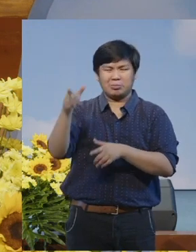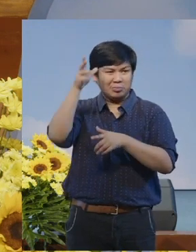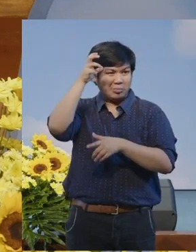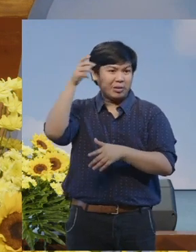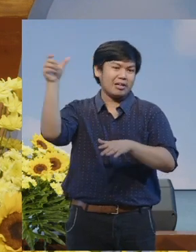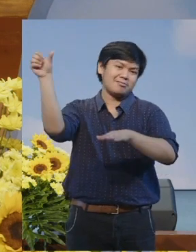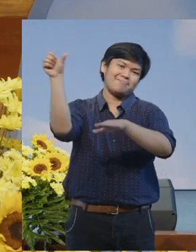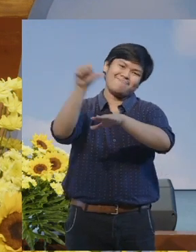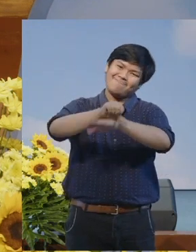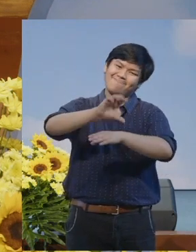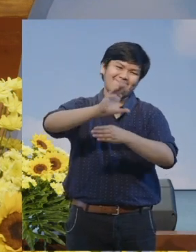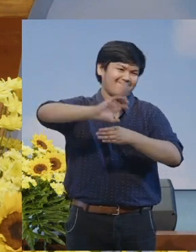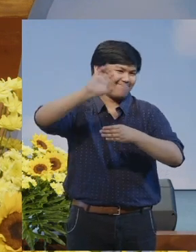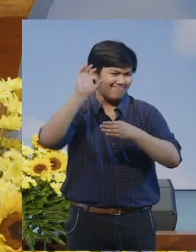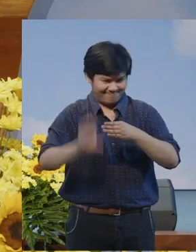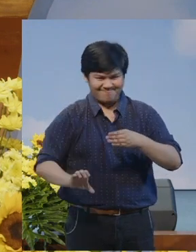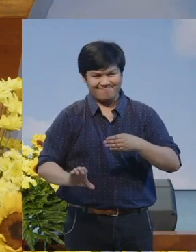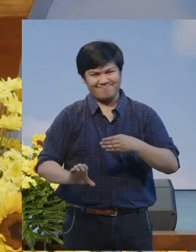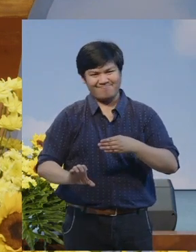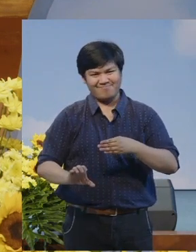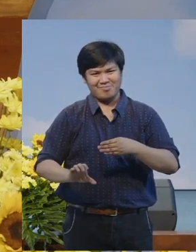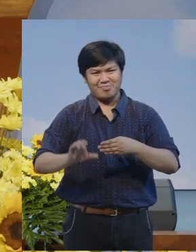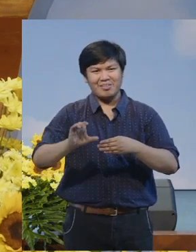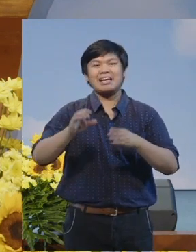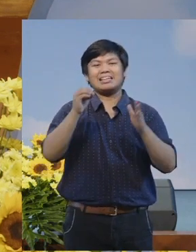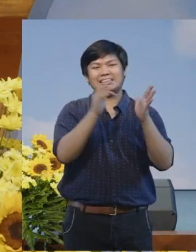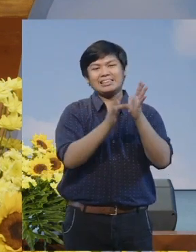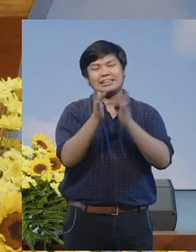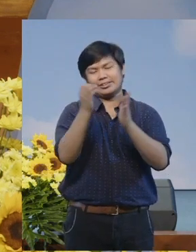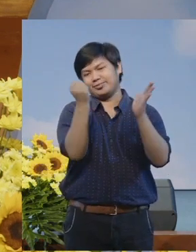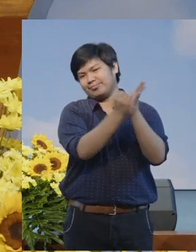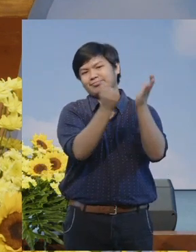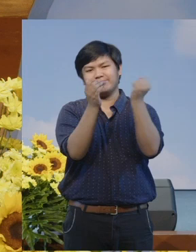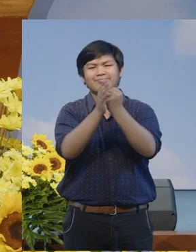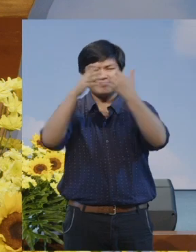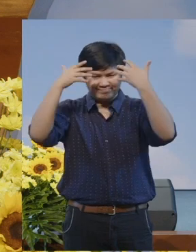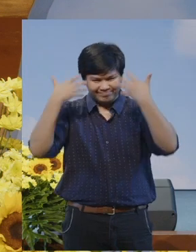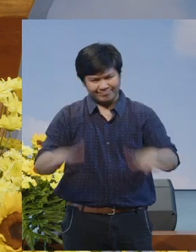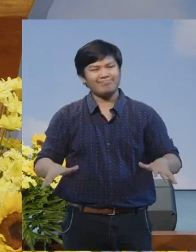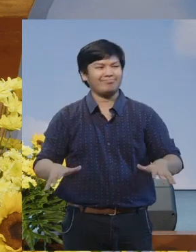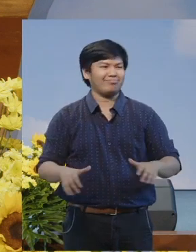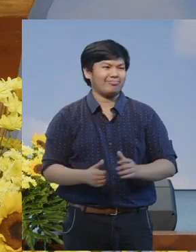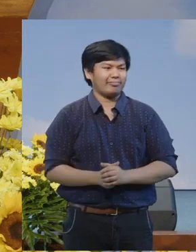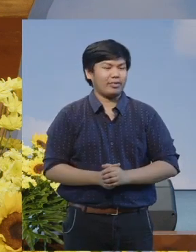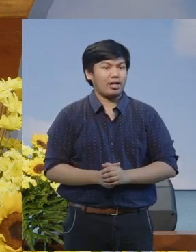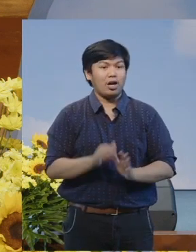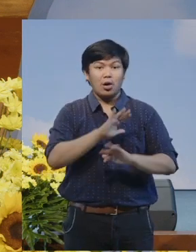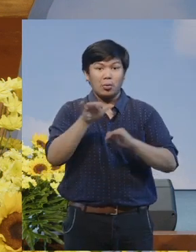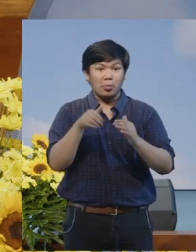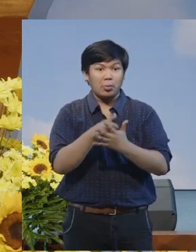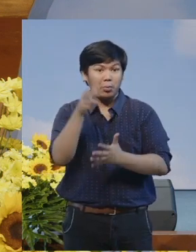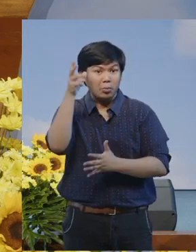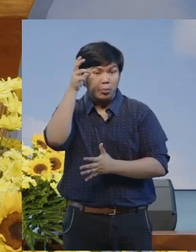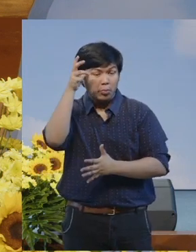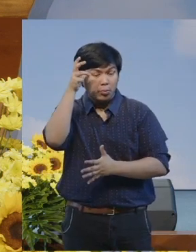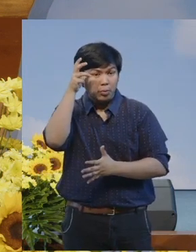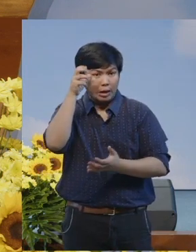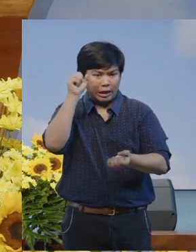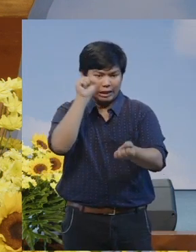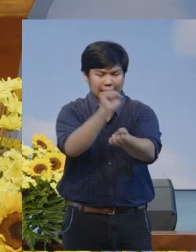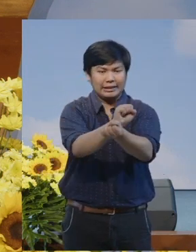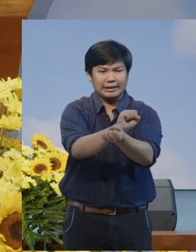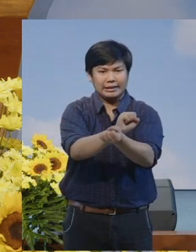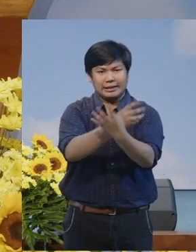ng lubusan sa krus ng Kalbaryo. Si Satanas at lahat ng mga demonyo ay igagapo sa